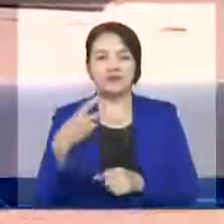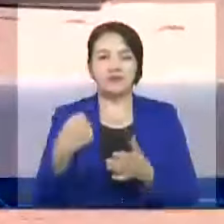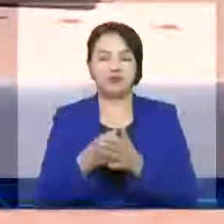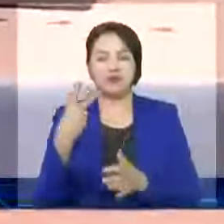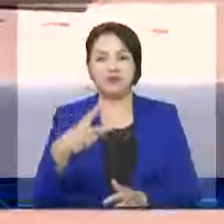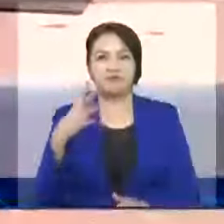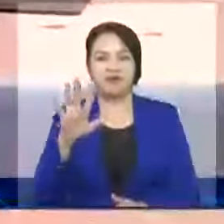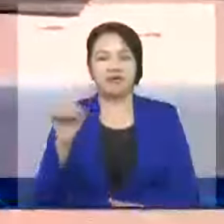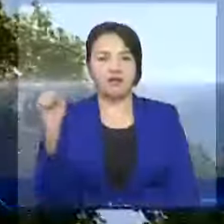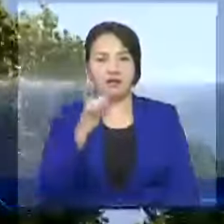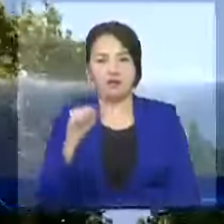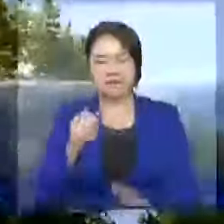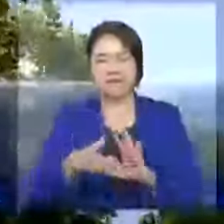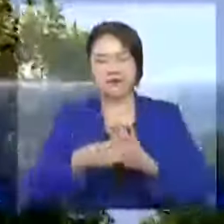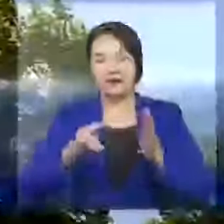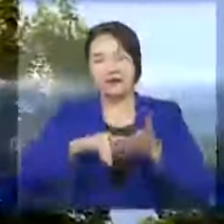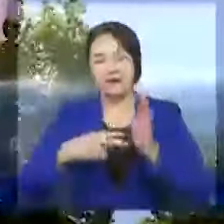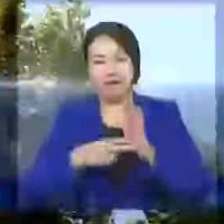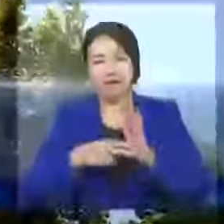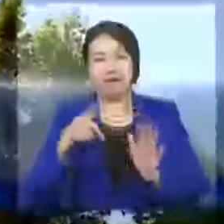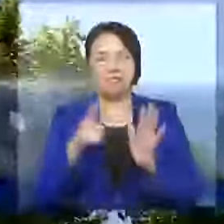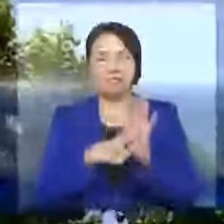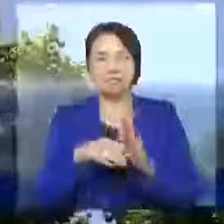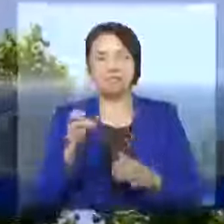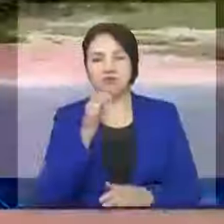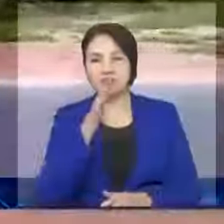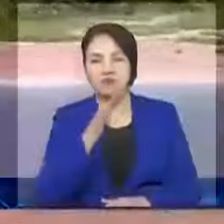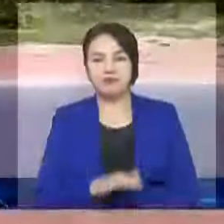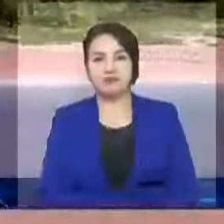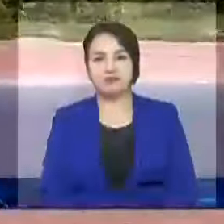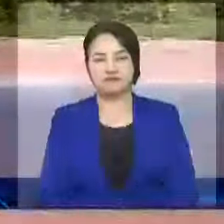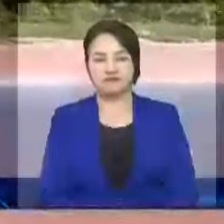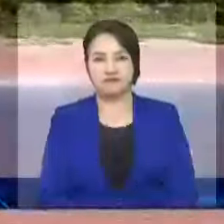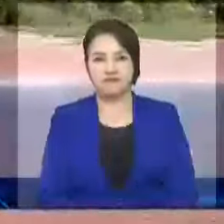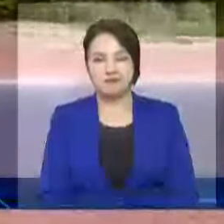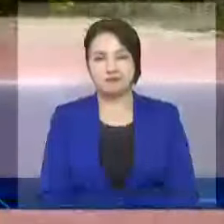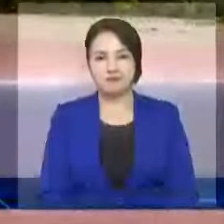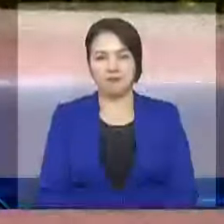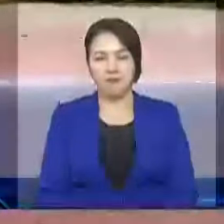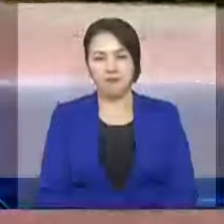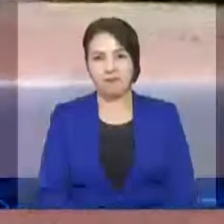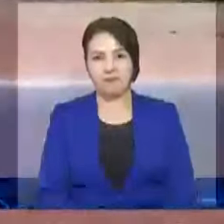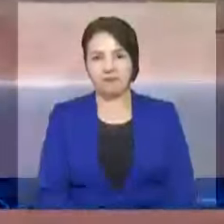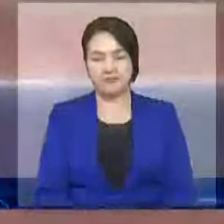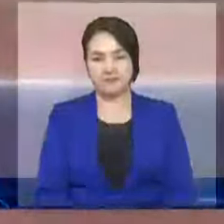25 августа. Всего планируется провести 7 сезонов. Шасан Жалбаков, Нурбол Жаумбаев, Азамат Сауханов, телеканал Актобе.